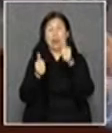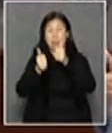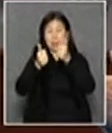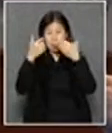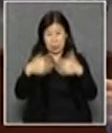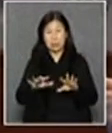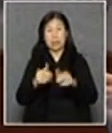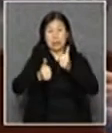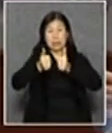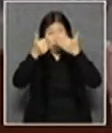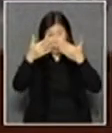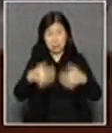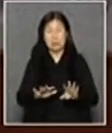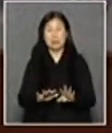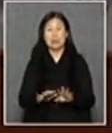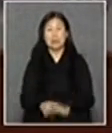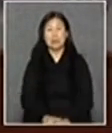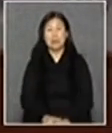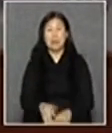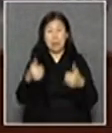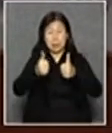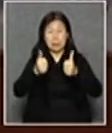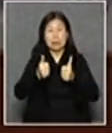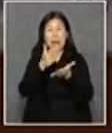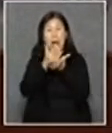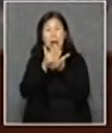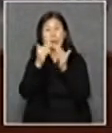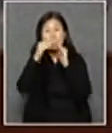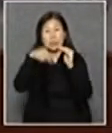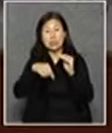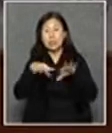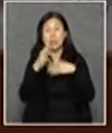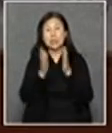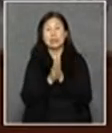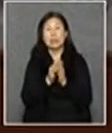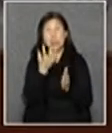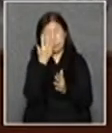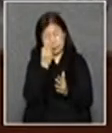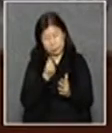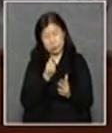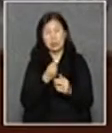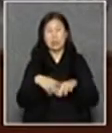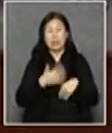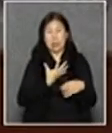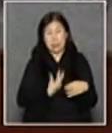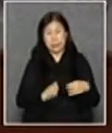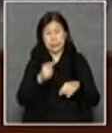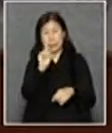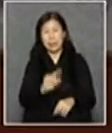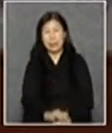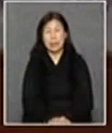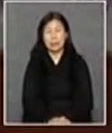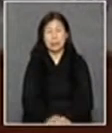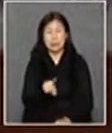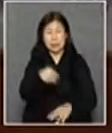比賽完了之後，在市場完了出來之後，問他們的話，大多數都是垂頭喪氣。為什麼呢？因為通常這